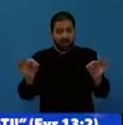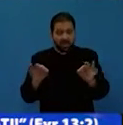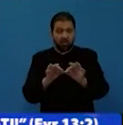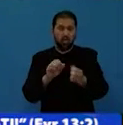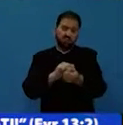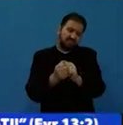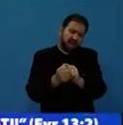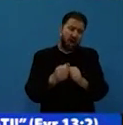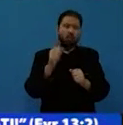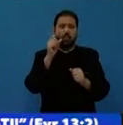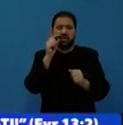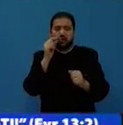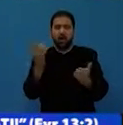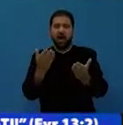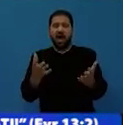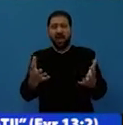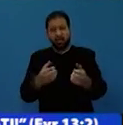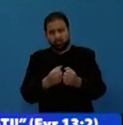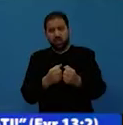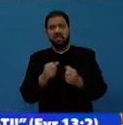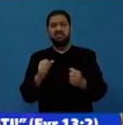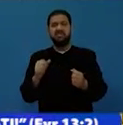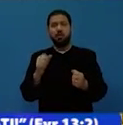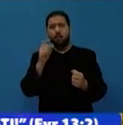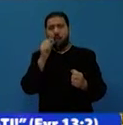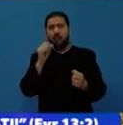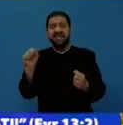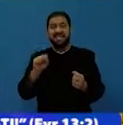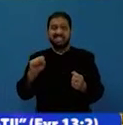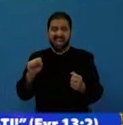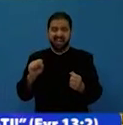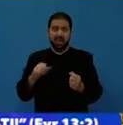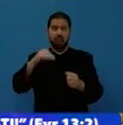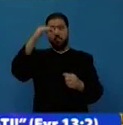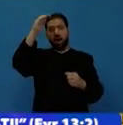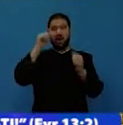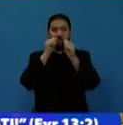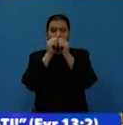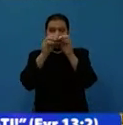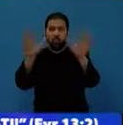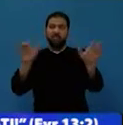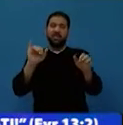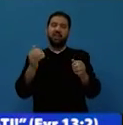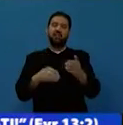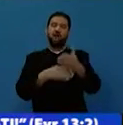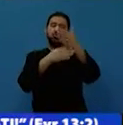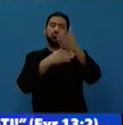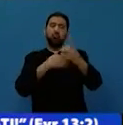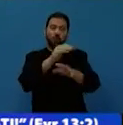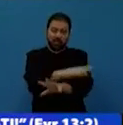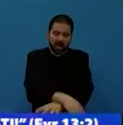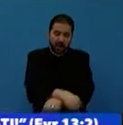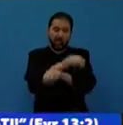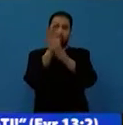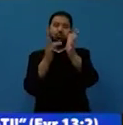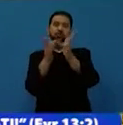care găzduiesc străini mare binecuvântare și folos de la Mântuitorul Iisus